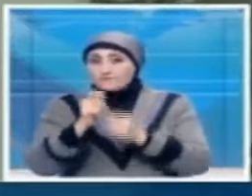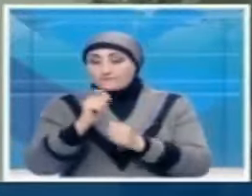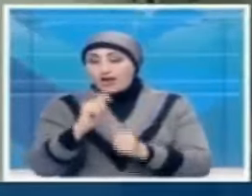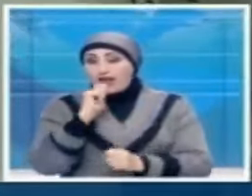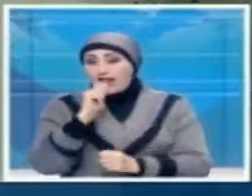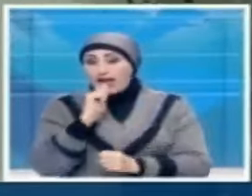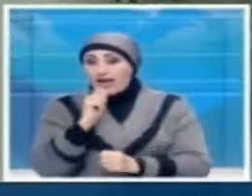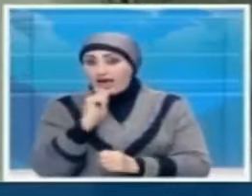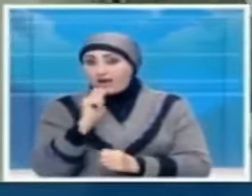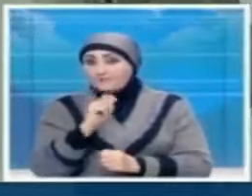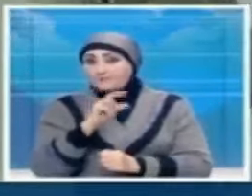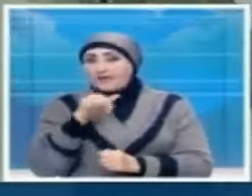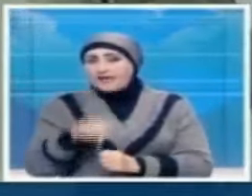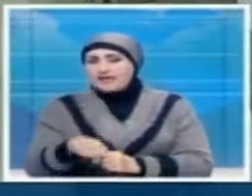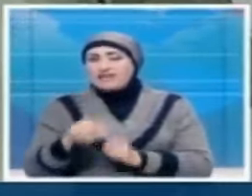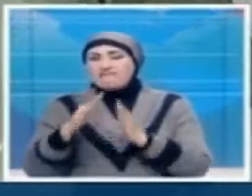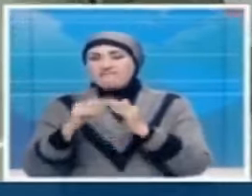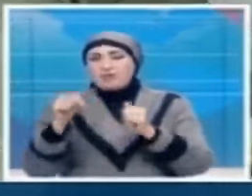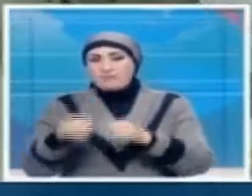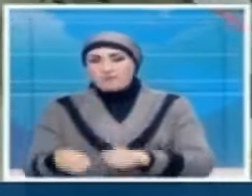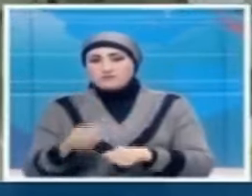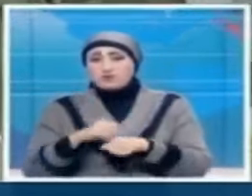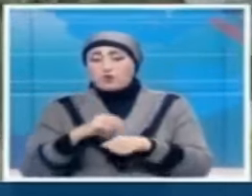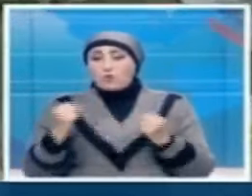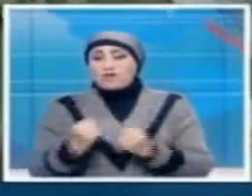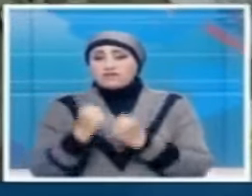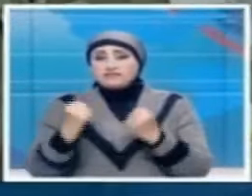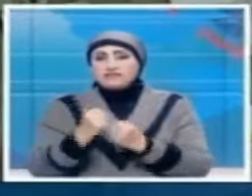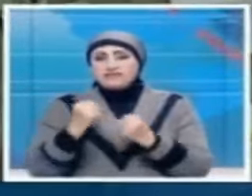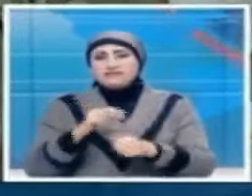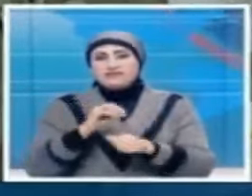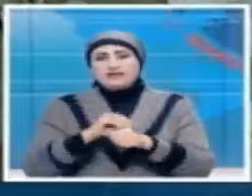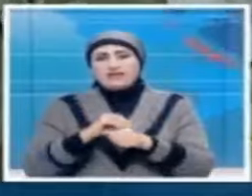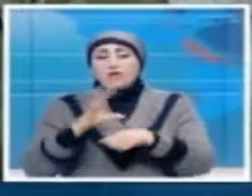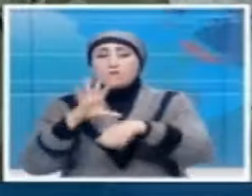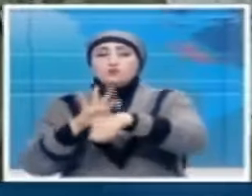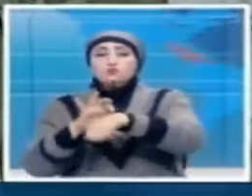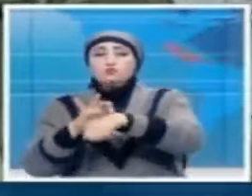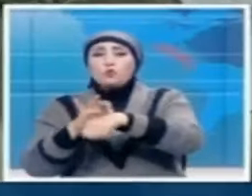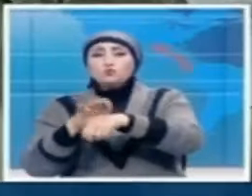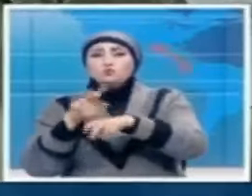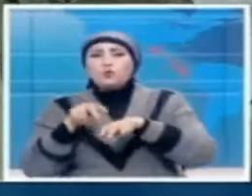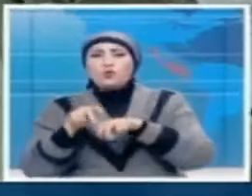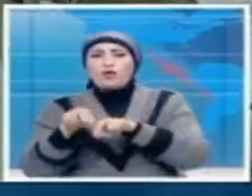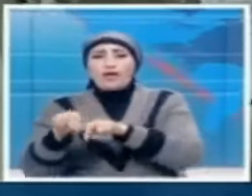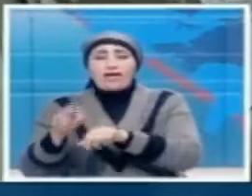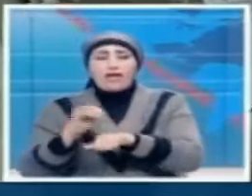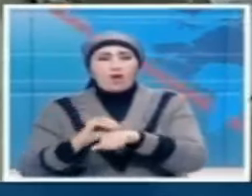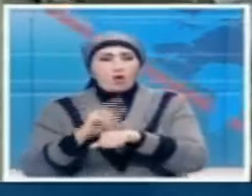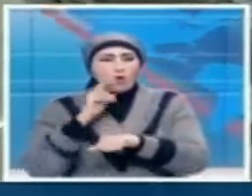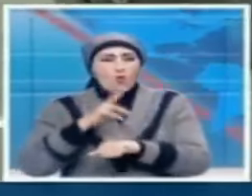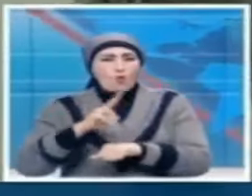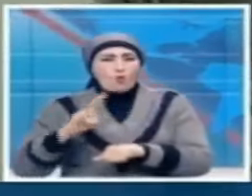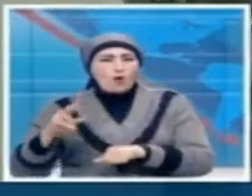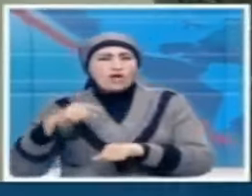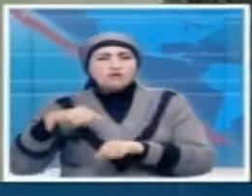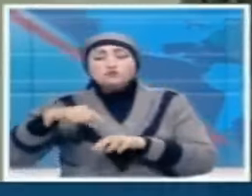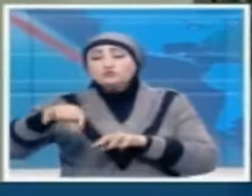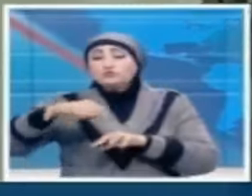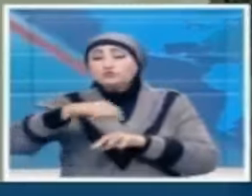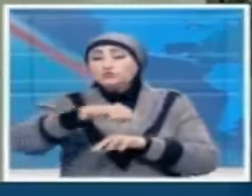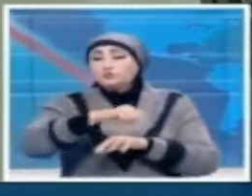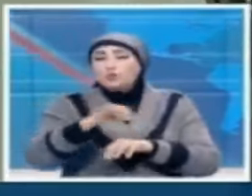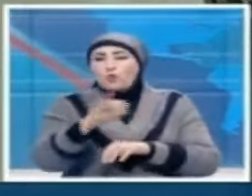للألبان واللحوم للسلالات المحلية، وكذا تدريب الملقحين البيطريين على أفضل الطرق